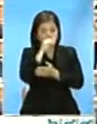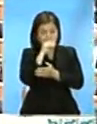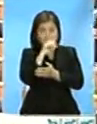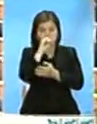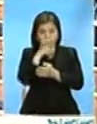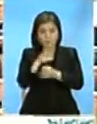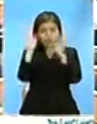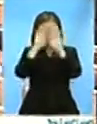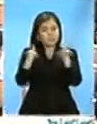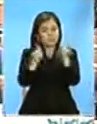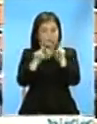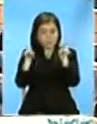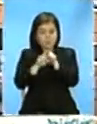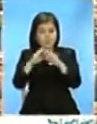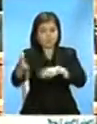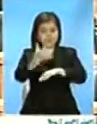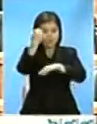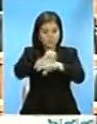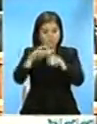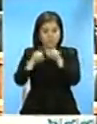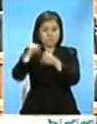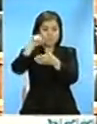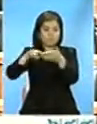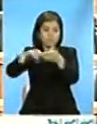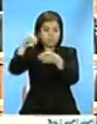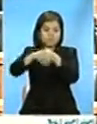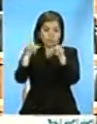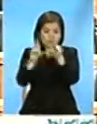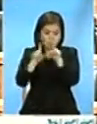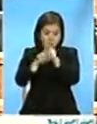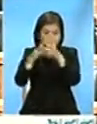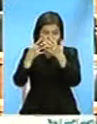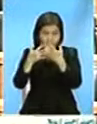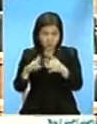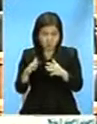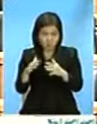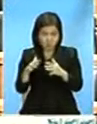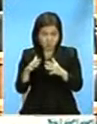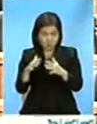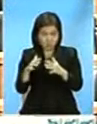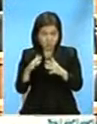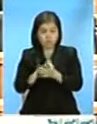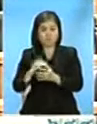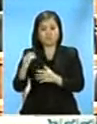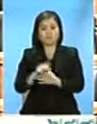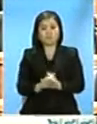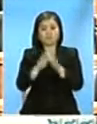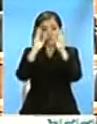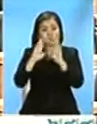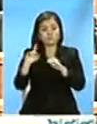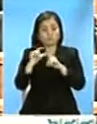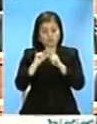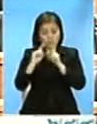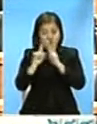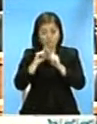ก็เกี่ยวข้องกับการเลือกตั้งเช่นกันนะครับดังนั้นการปฏิรูปการเมืองสิ่งที่เราต้องเข้ามาเคลียร์มาคุยกันมา